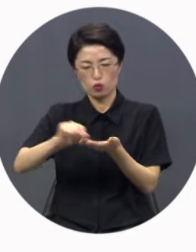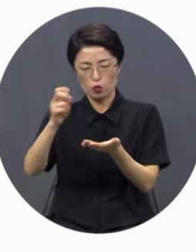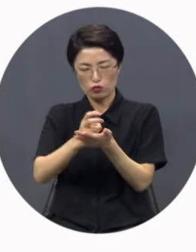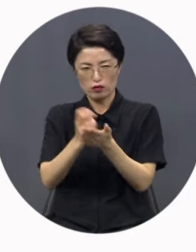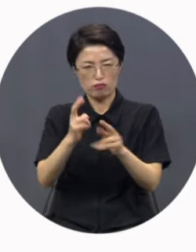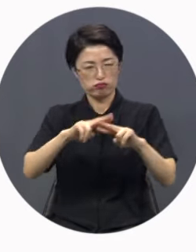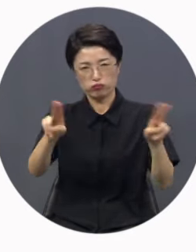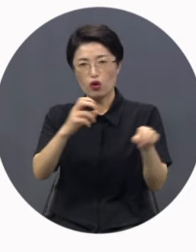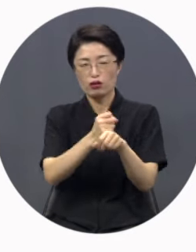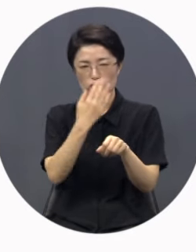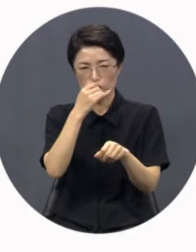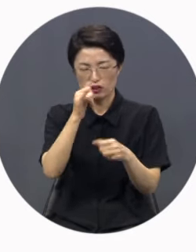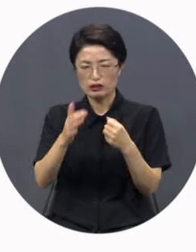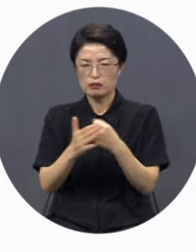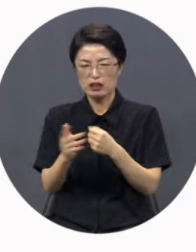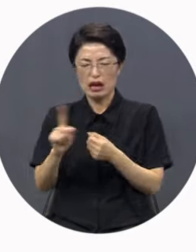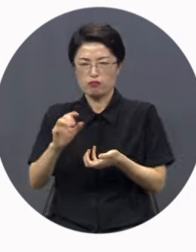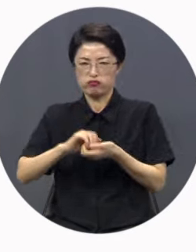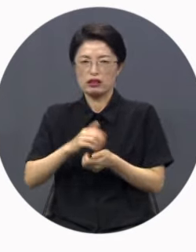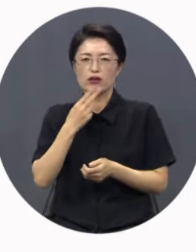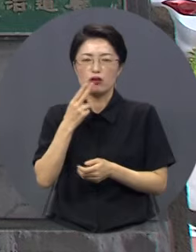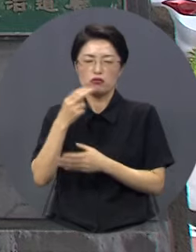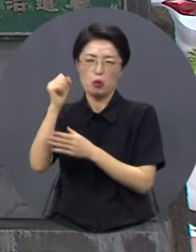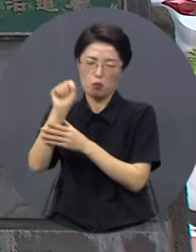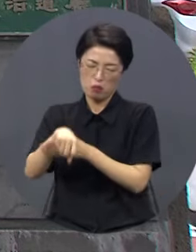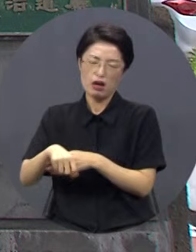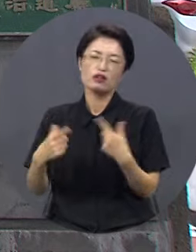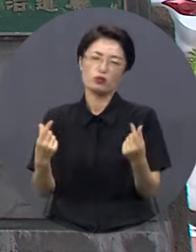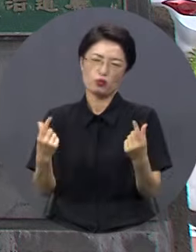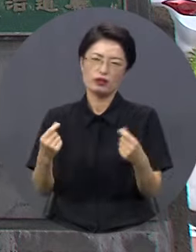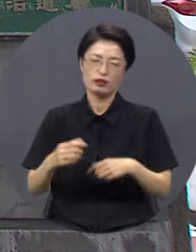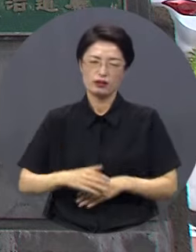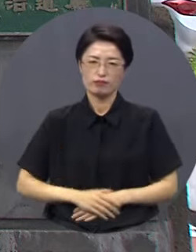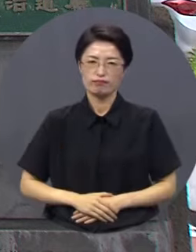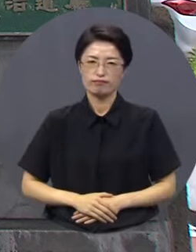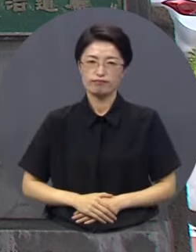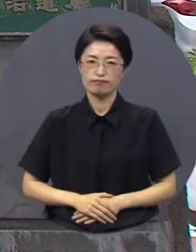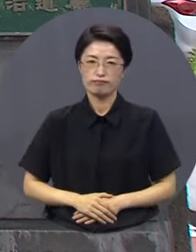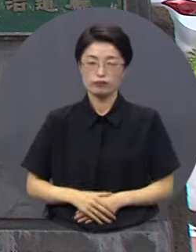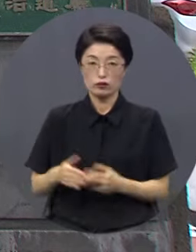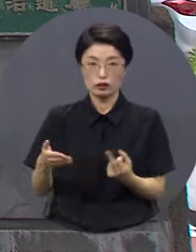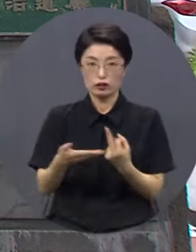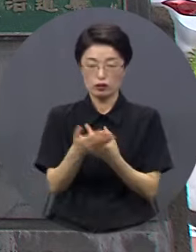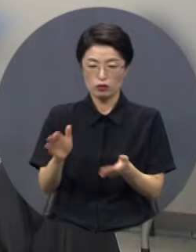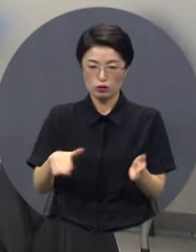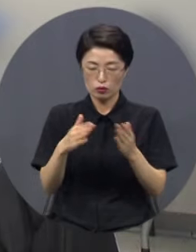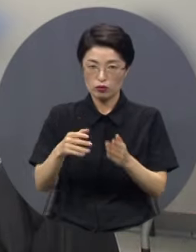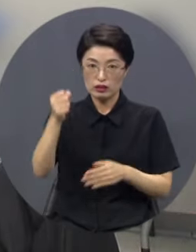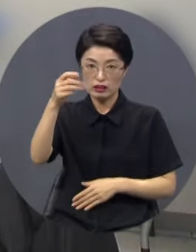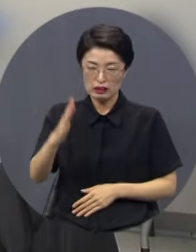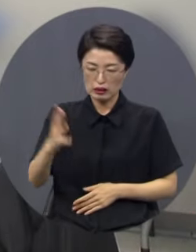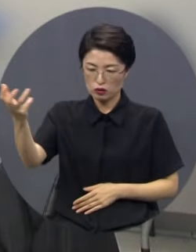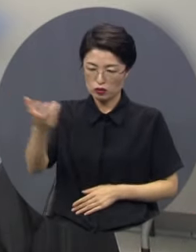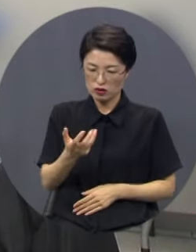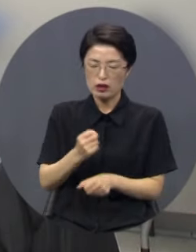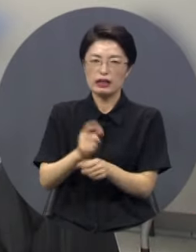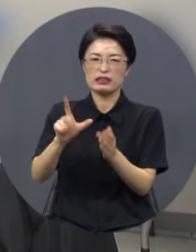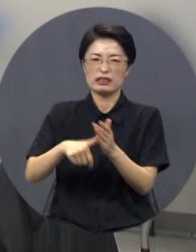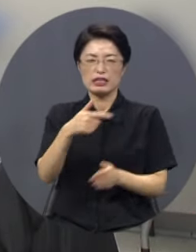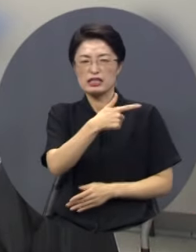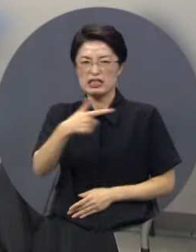없는 카지노 허가를 해 주는 것과 다를 바가 없습니다 제주도는 카지노 이전 허가 당시 대형 로펌에 자문을 받아